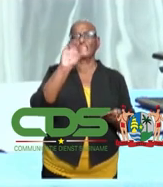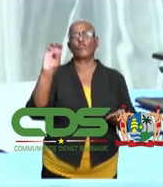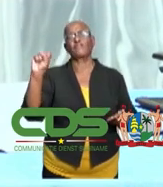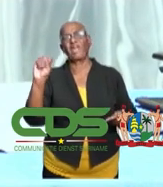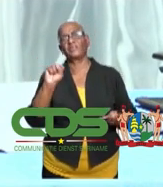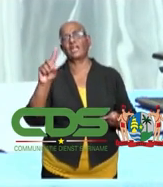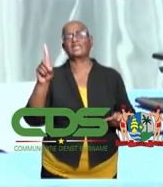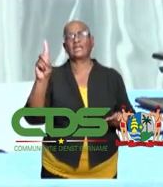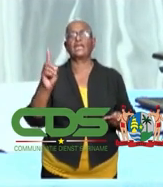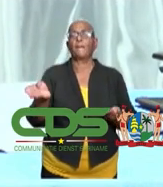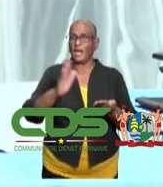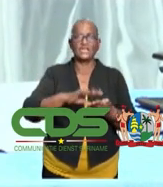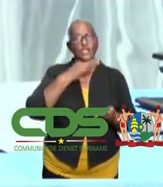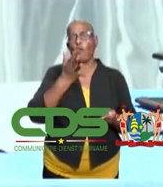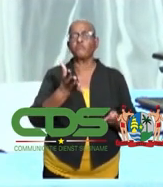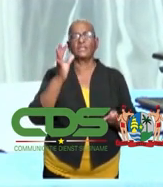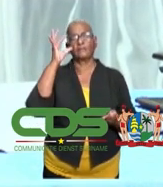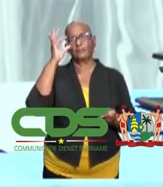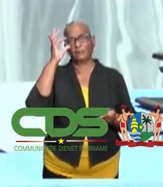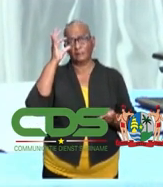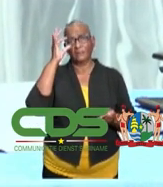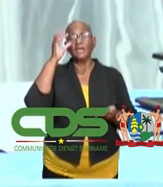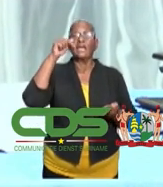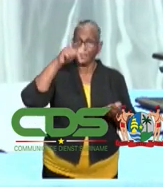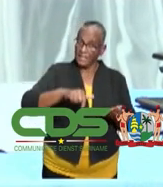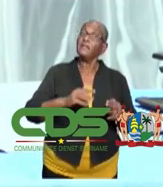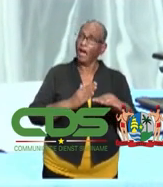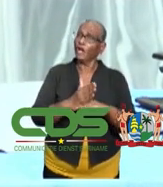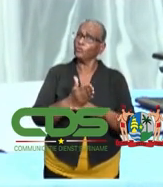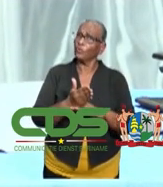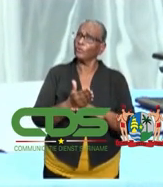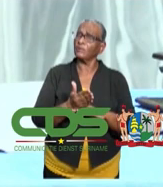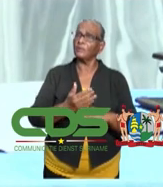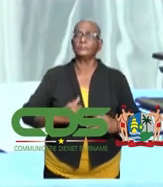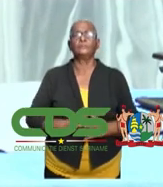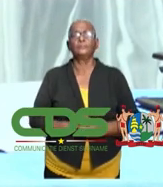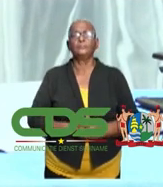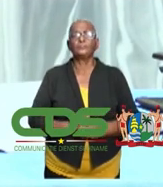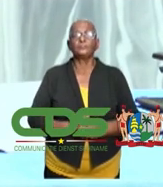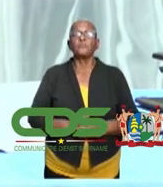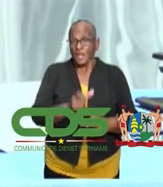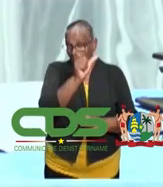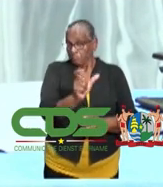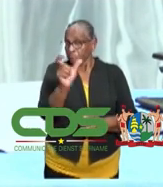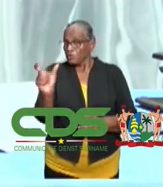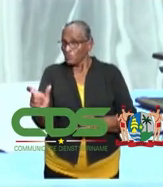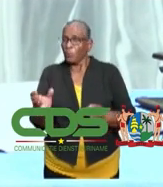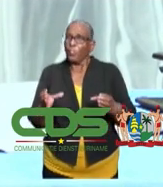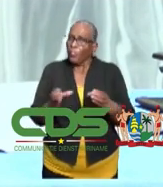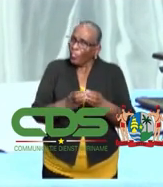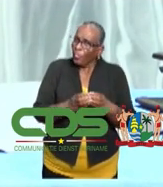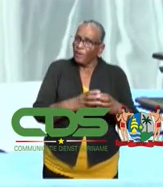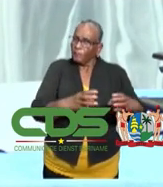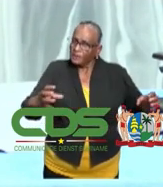SRD. En deze heffing loopt nog steeds door. Personen, kleine bedrijven,